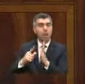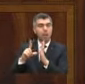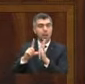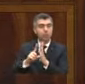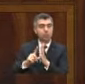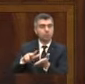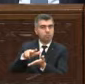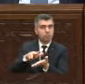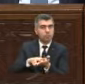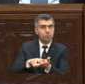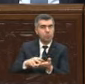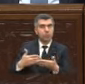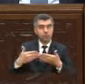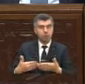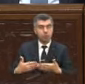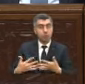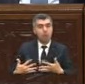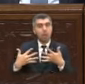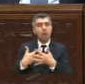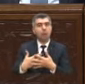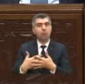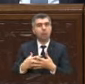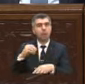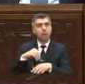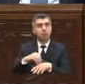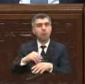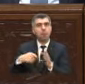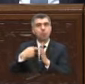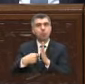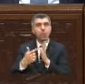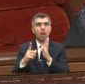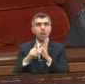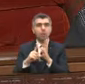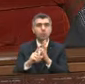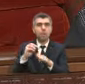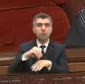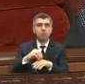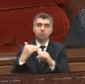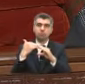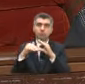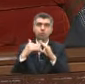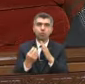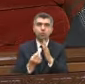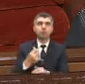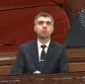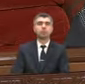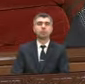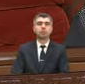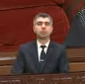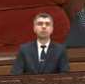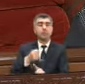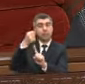صدق عليها، وسيكون شريك في القوانين أو مشاريع القوانين التي ستحال عليكم. كما واصلت